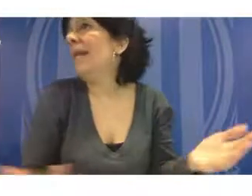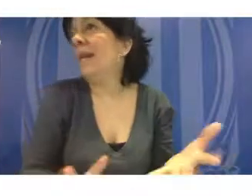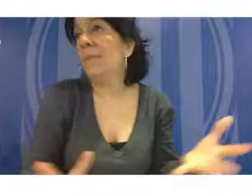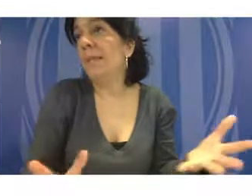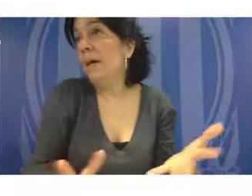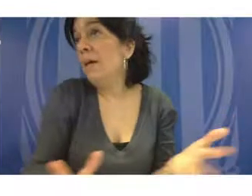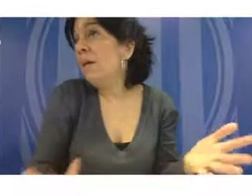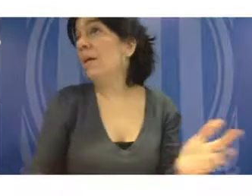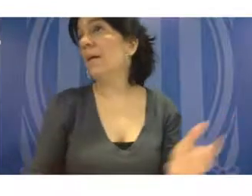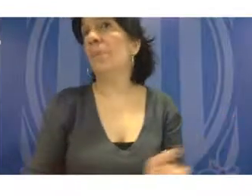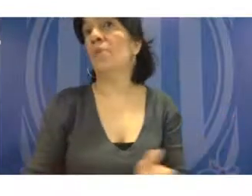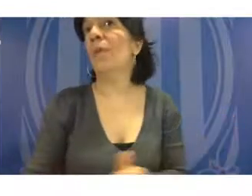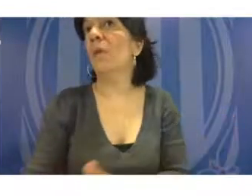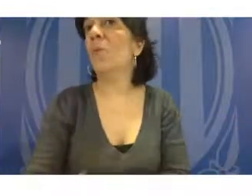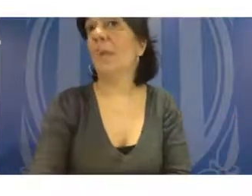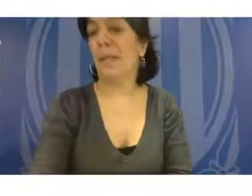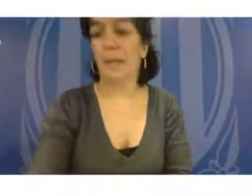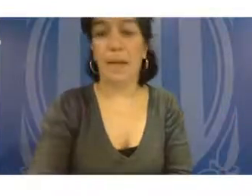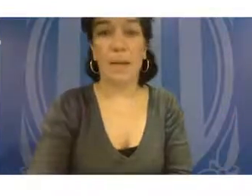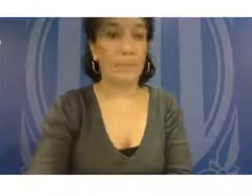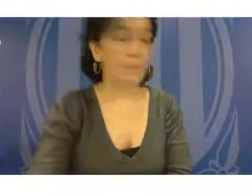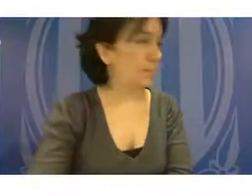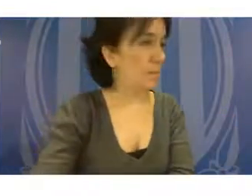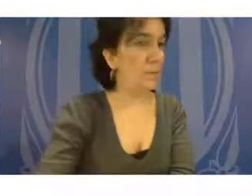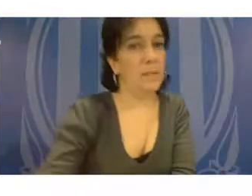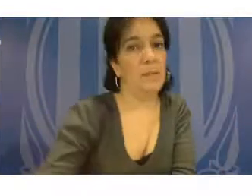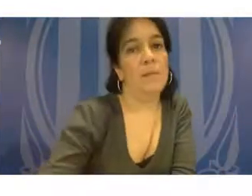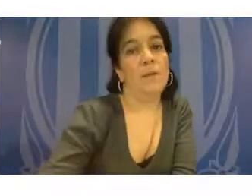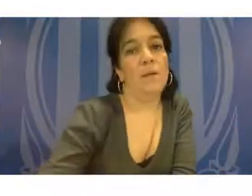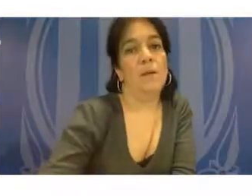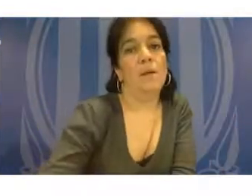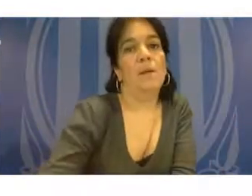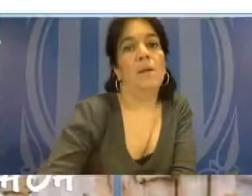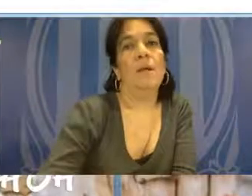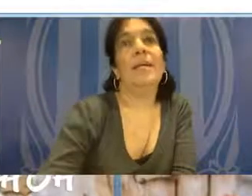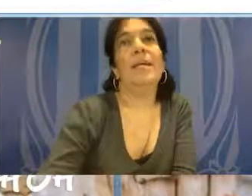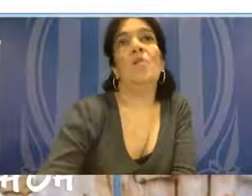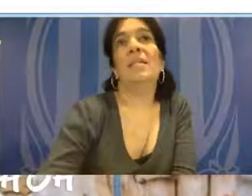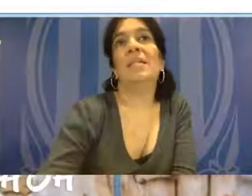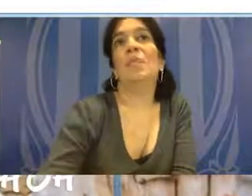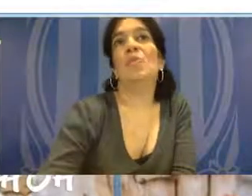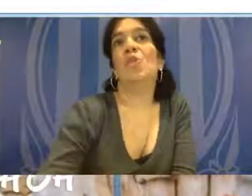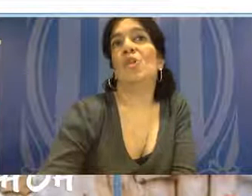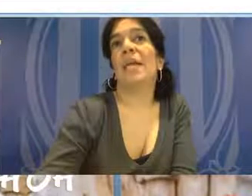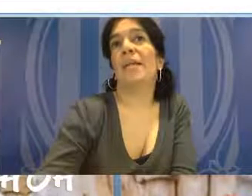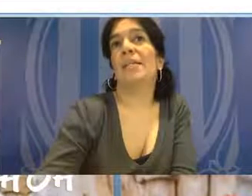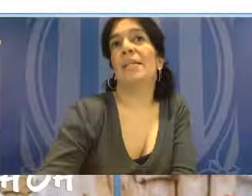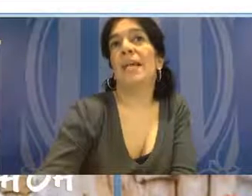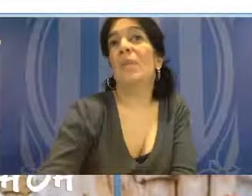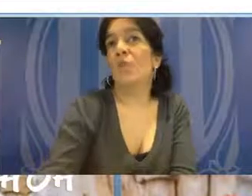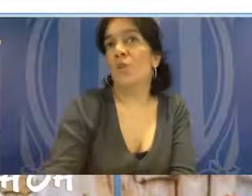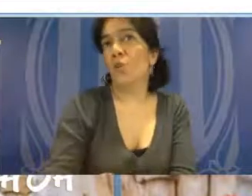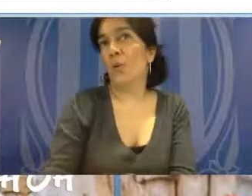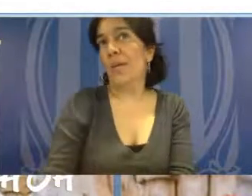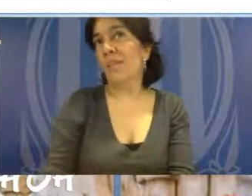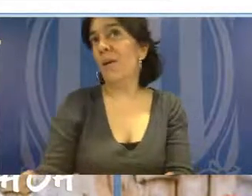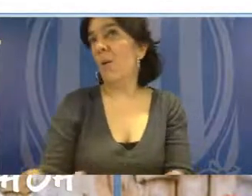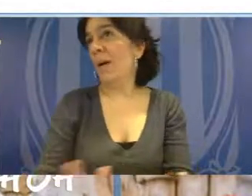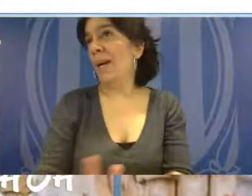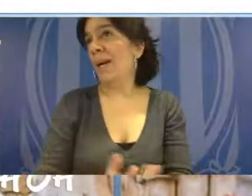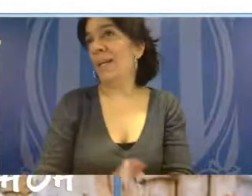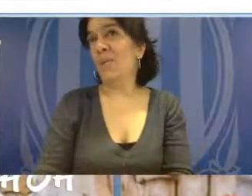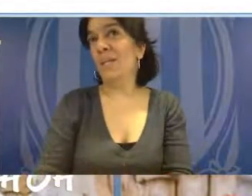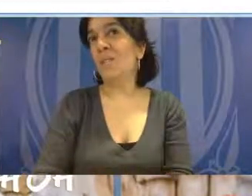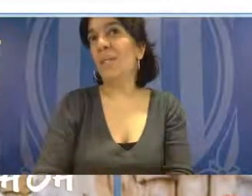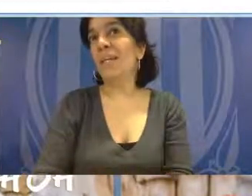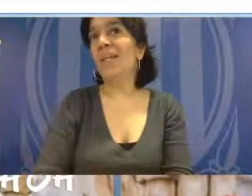manera ràpida que hem trobat de compartir-la. Sí. I només dir-vos doncs, que ens seguiu, si no ens coneixíeu, en